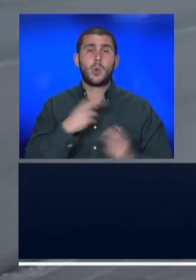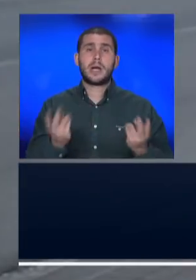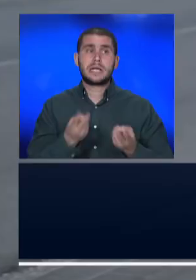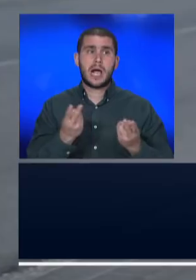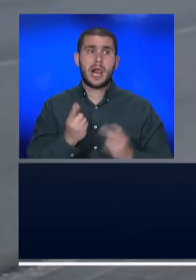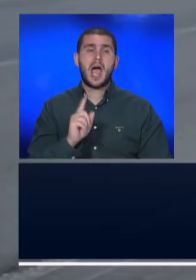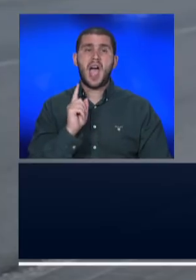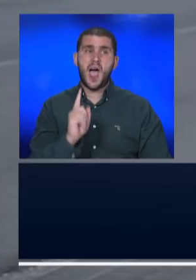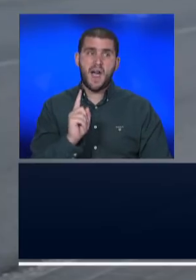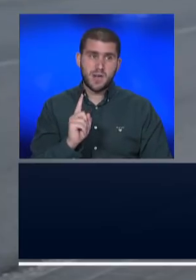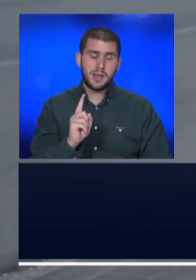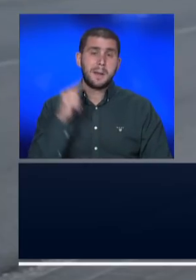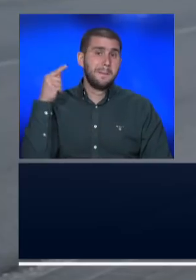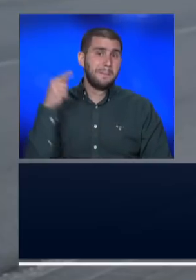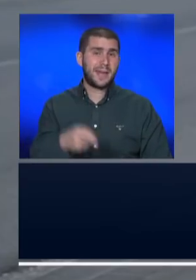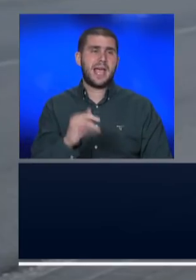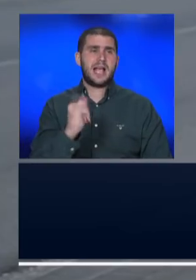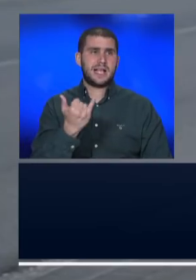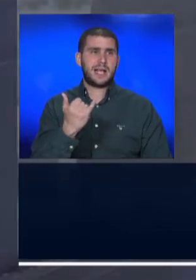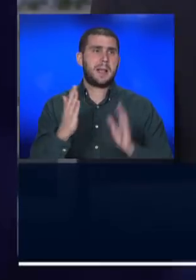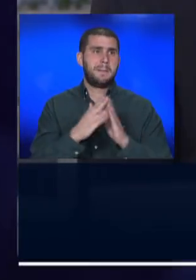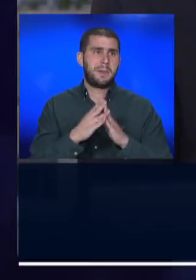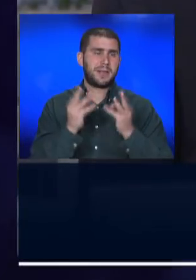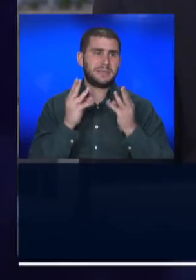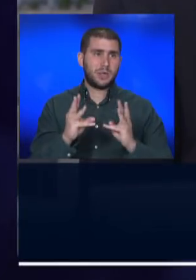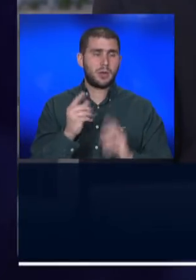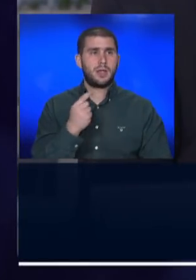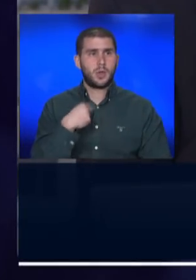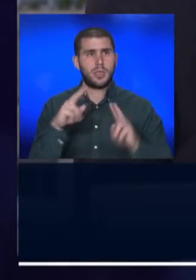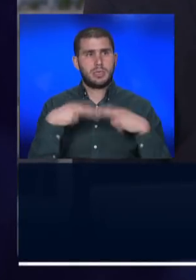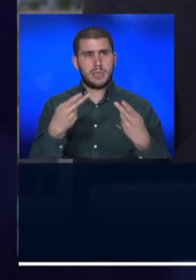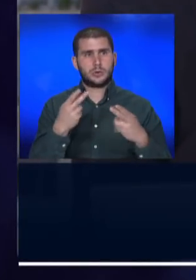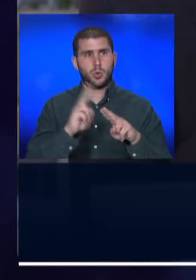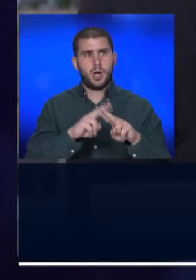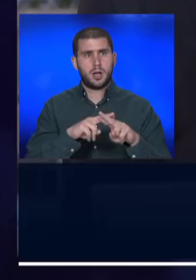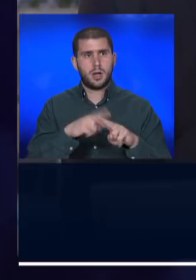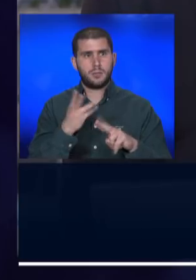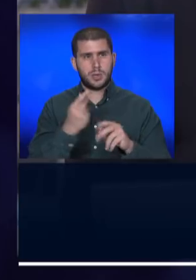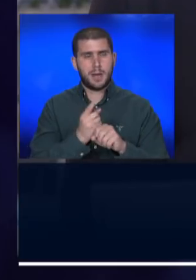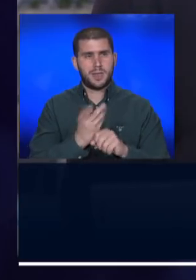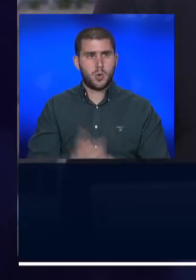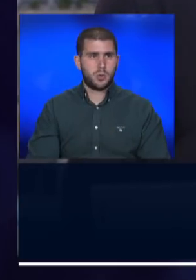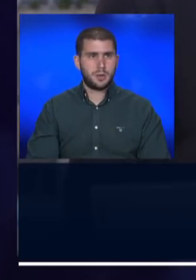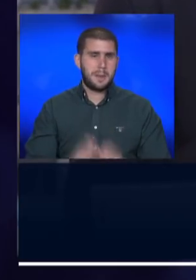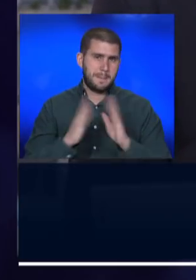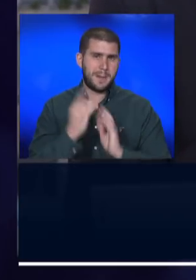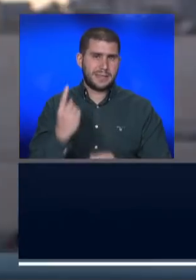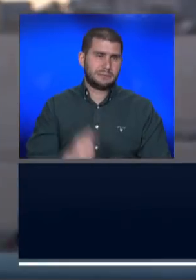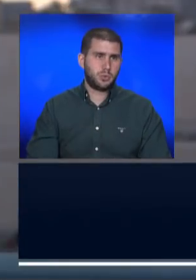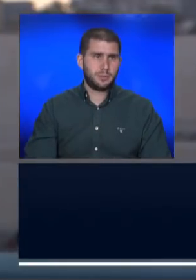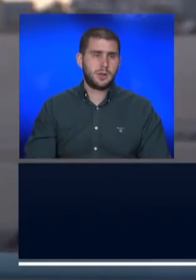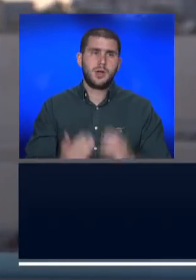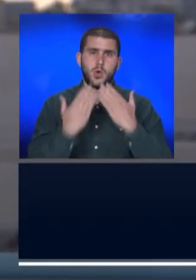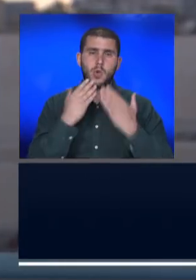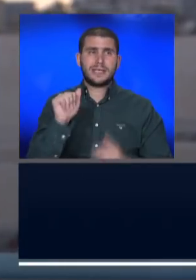פגיעה ישירה בבית בסדרות. אנחנו נחזור אליכם בעוד כמה דקות מהבית הזה. תודה, איציק. עוברים לגילי